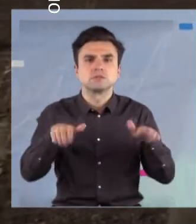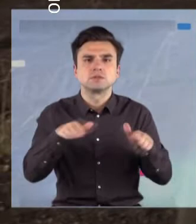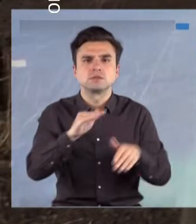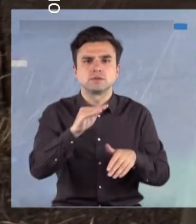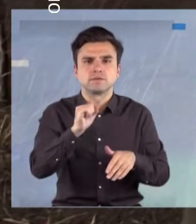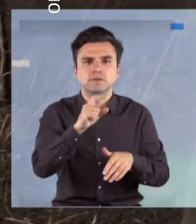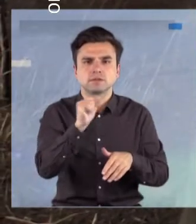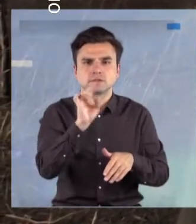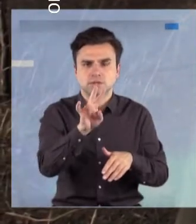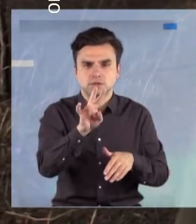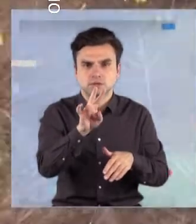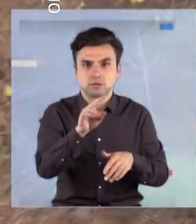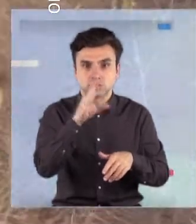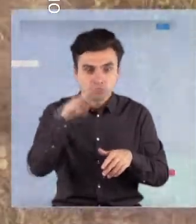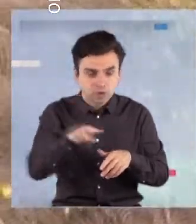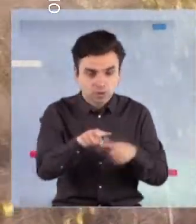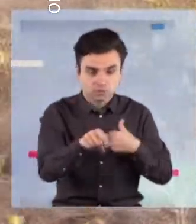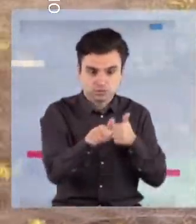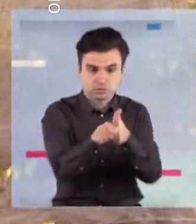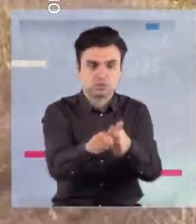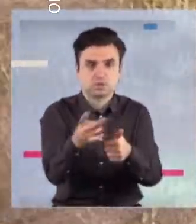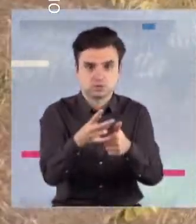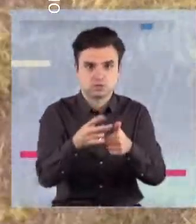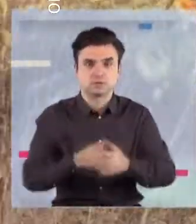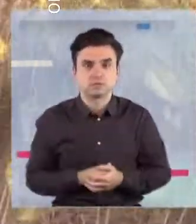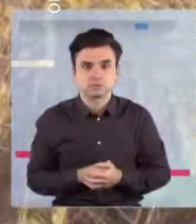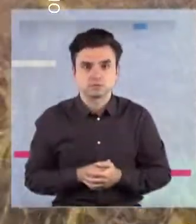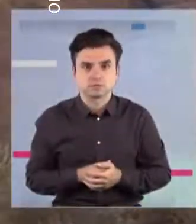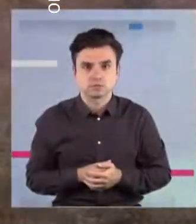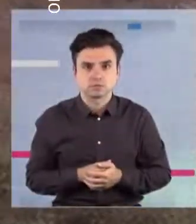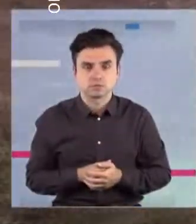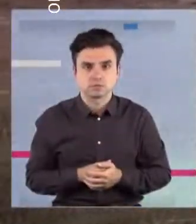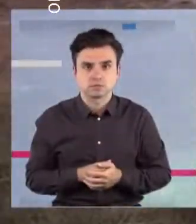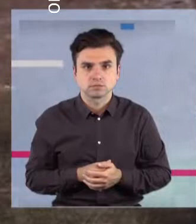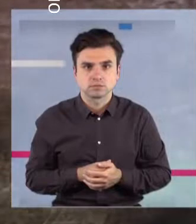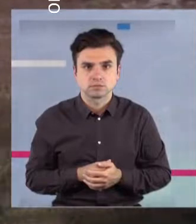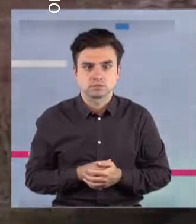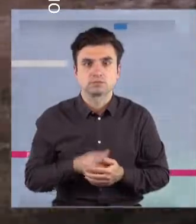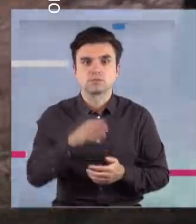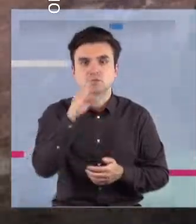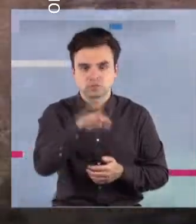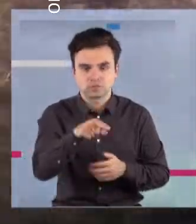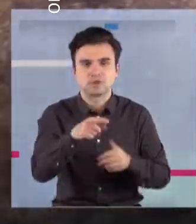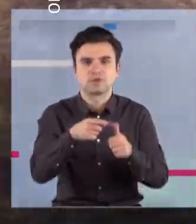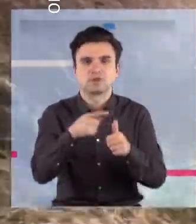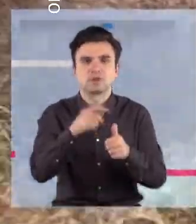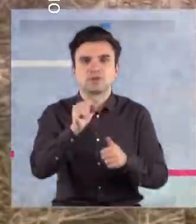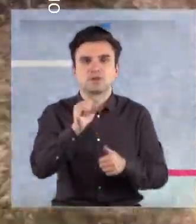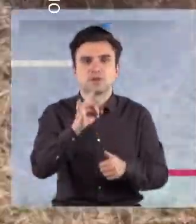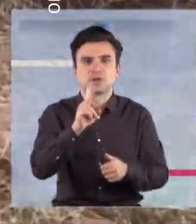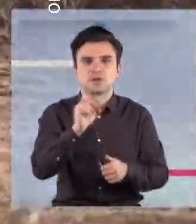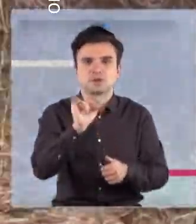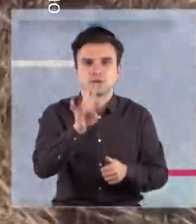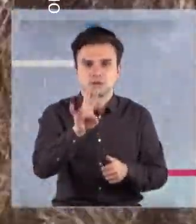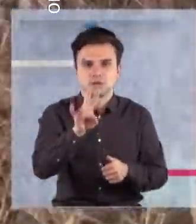весною знищує все живе тут. Поки собака винюхує здобич, мисливець пильно вдивляється у місцевість, тому як